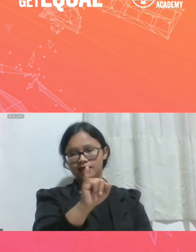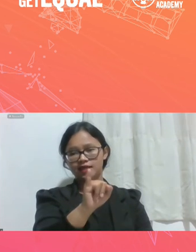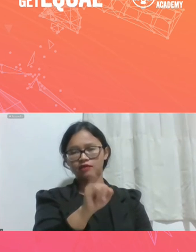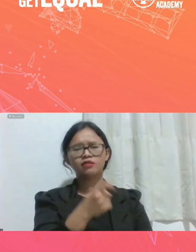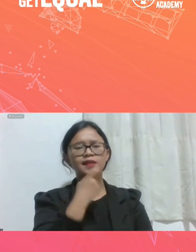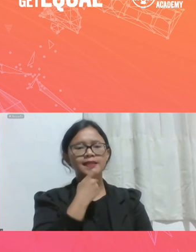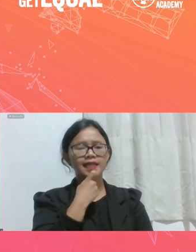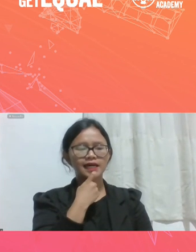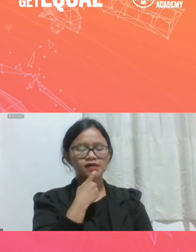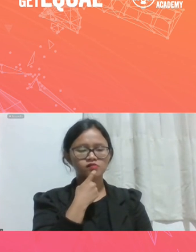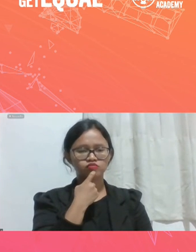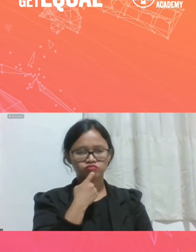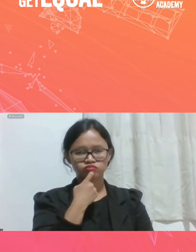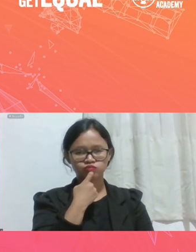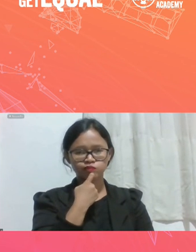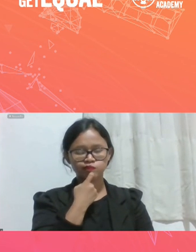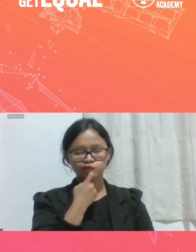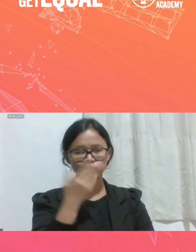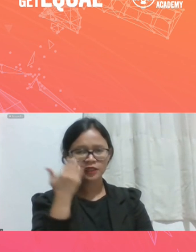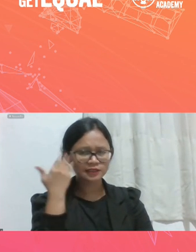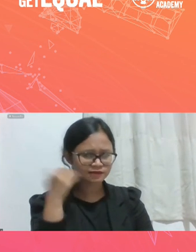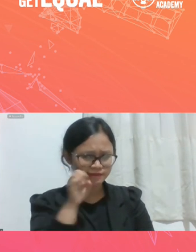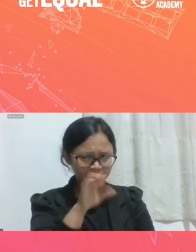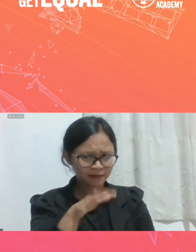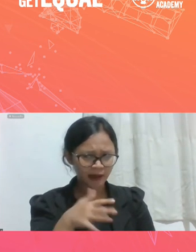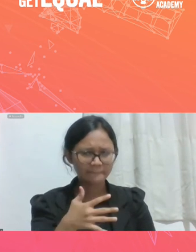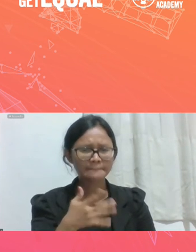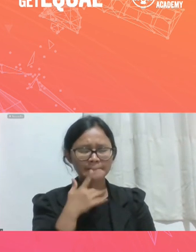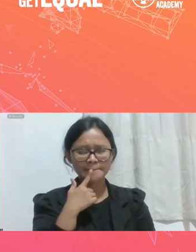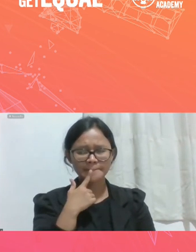mengatakan salah satunya adalah